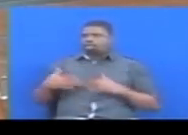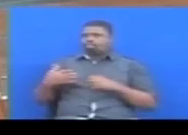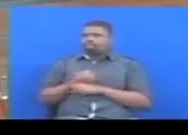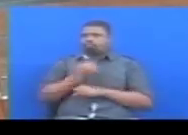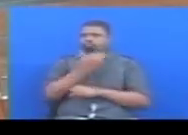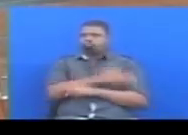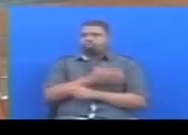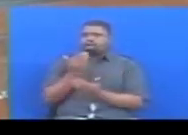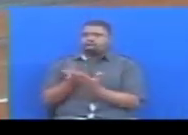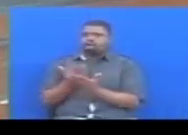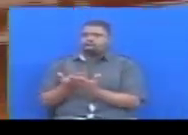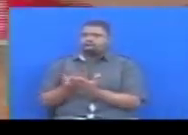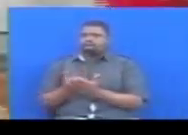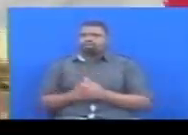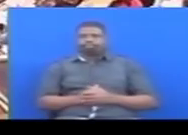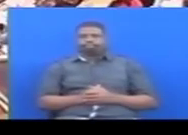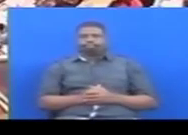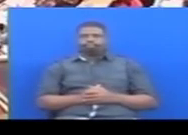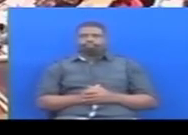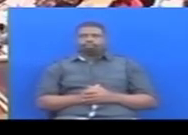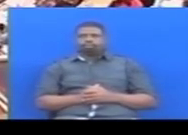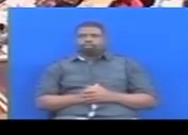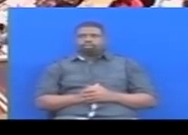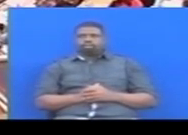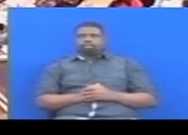huduma kwa haraka.